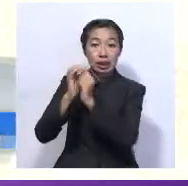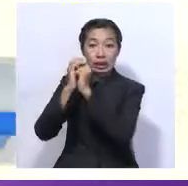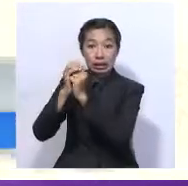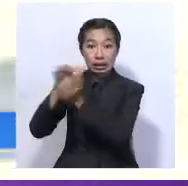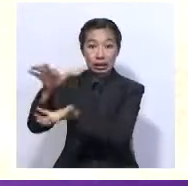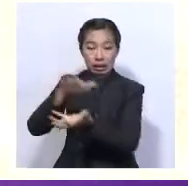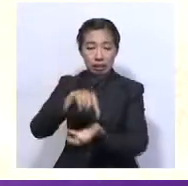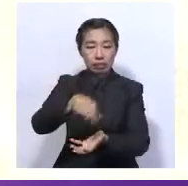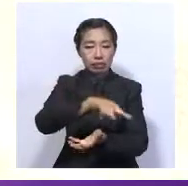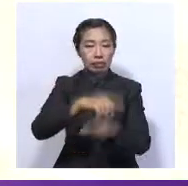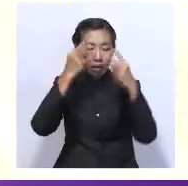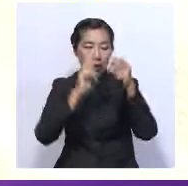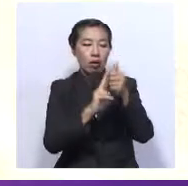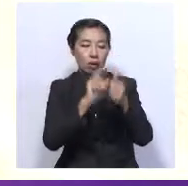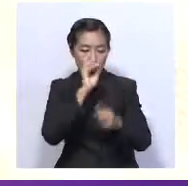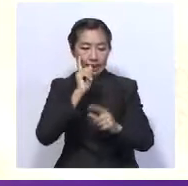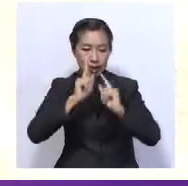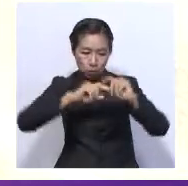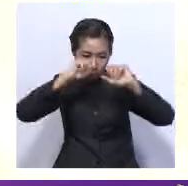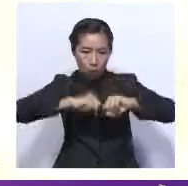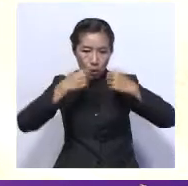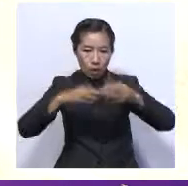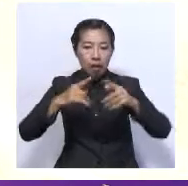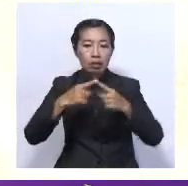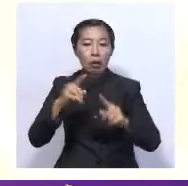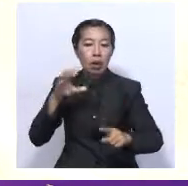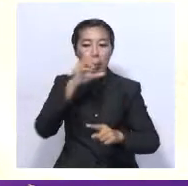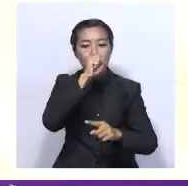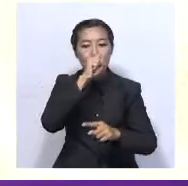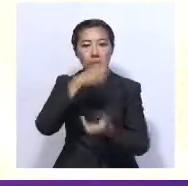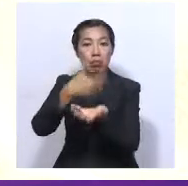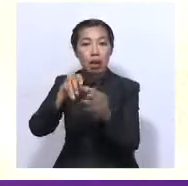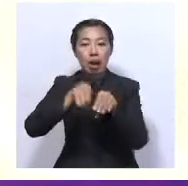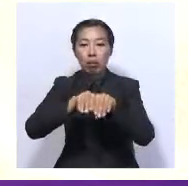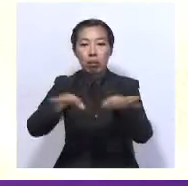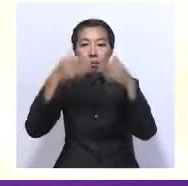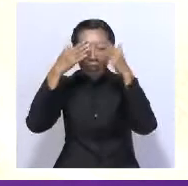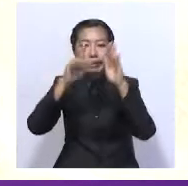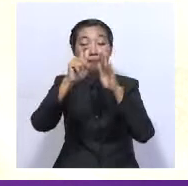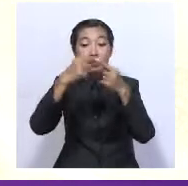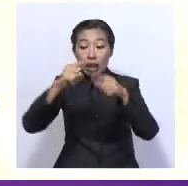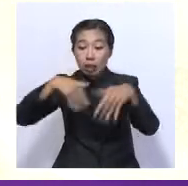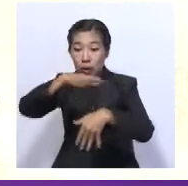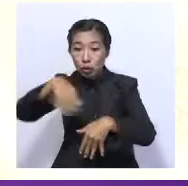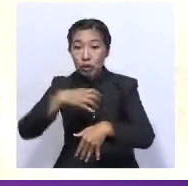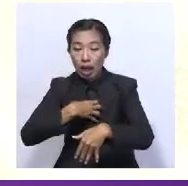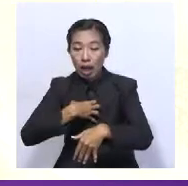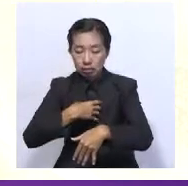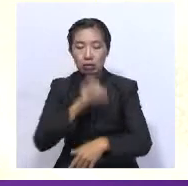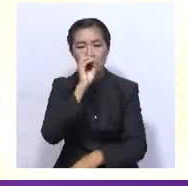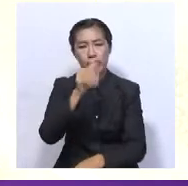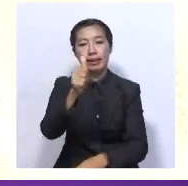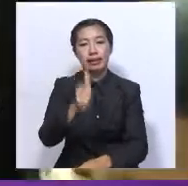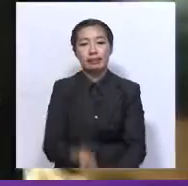ชี้แจงว่าไม่สามารถเปิดเผยต่อสาธารณชนได้ค่ะเนื่องจากเป็นความลับแต่ถ้าประชาชนนะคะอยากทราบนะคะก็จะสามารถเปิดเผยได้ค่ะ